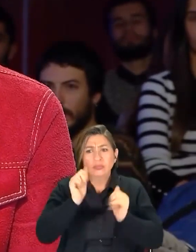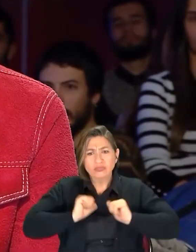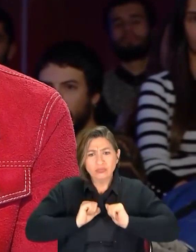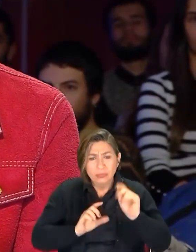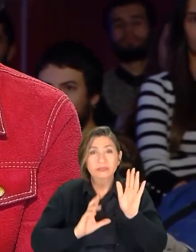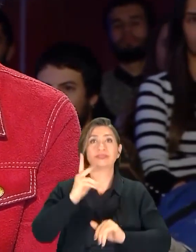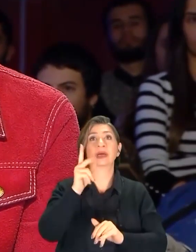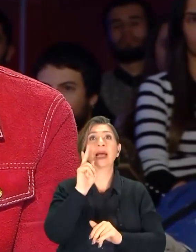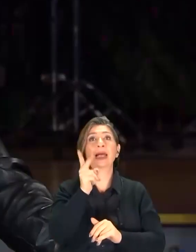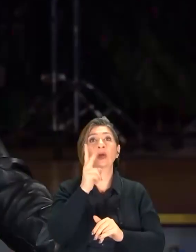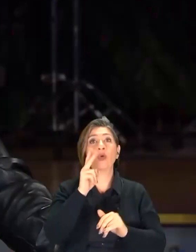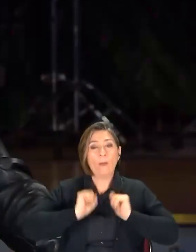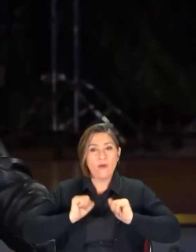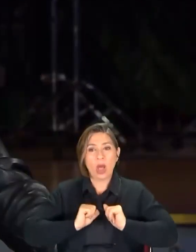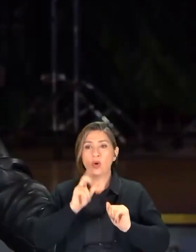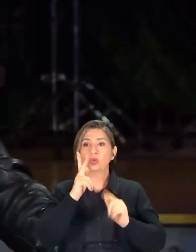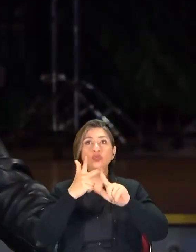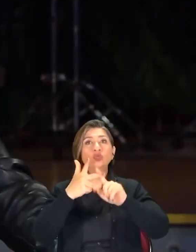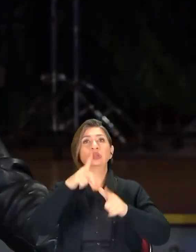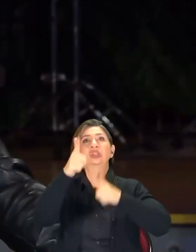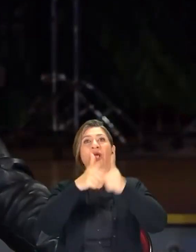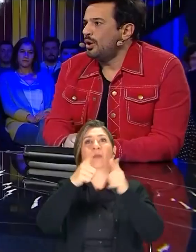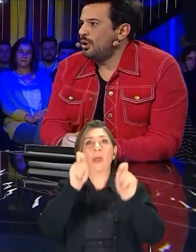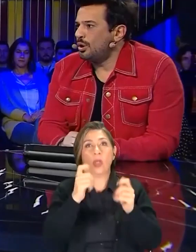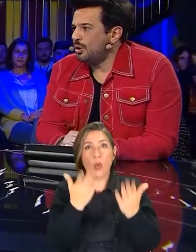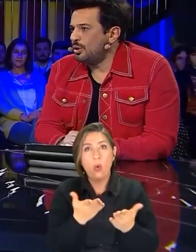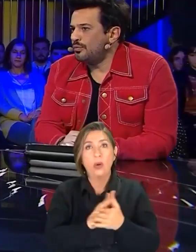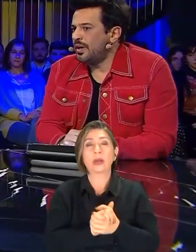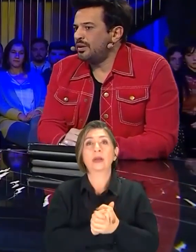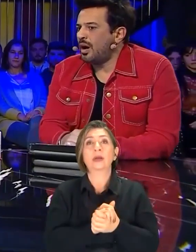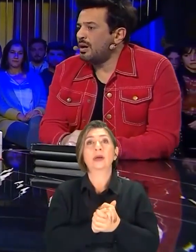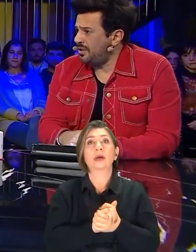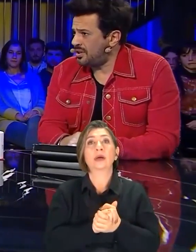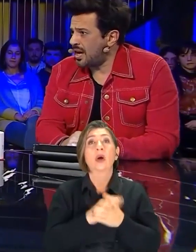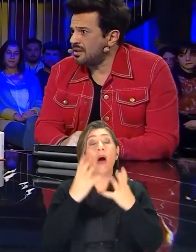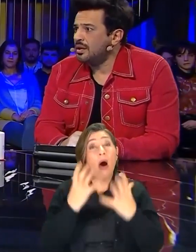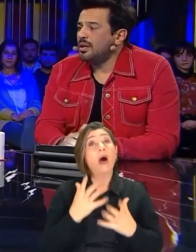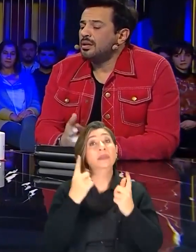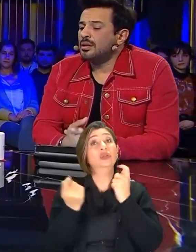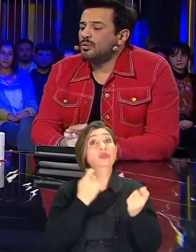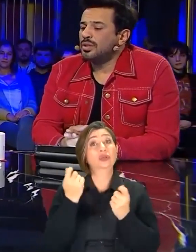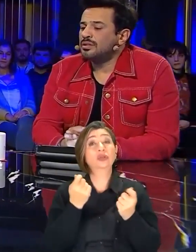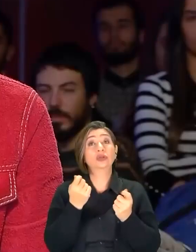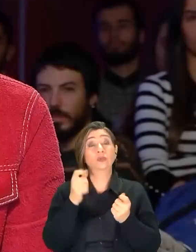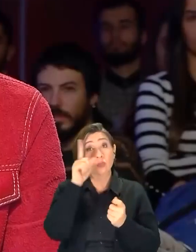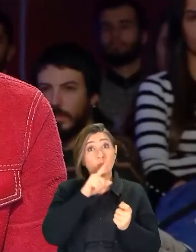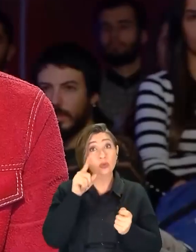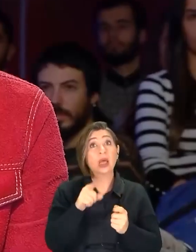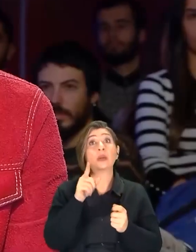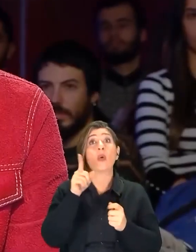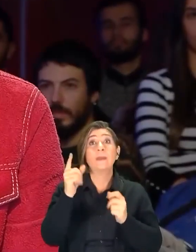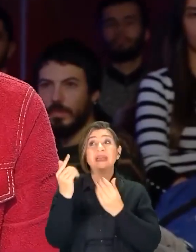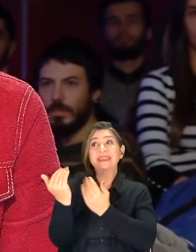zamanda iki gün e prova yapıp 3üncü gün çekim yapılıyor Eee ve ağır bir iş yani eee Dolayısıyla